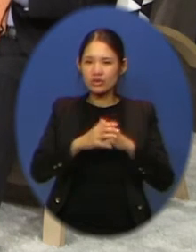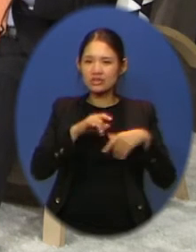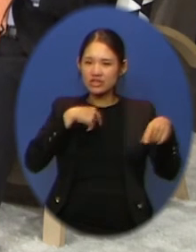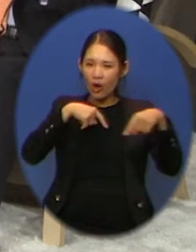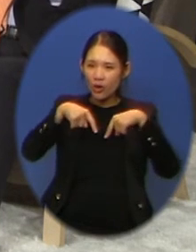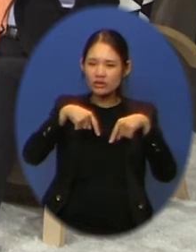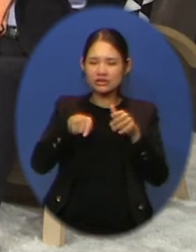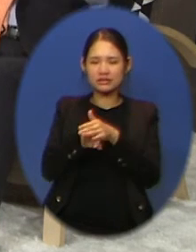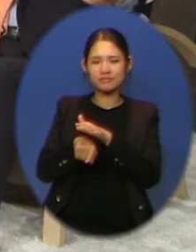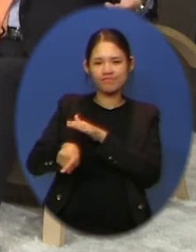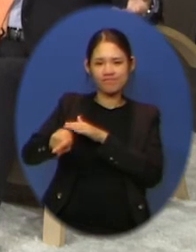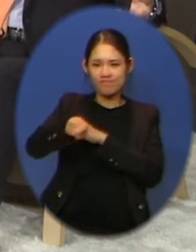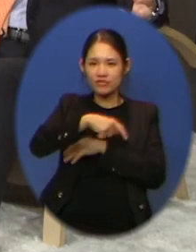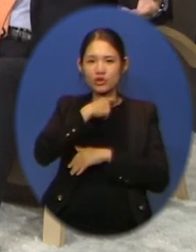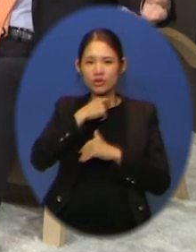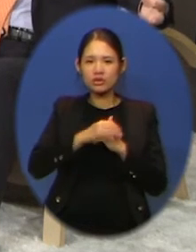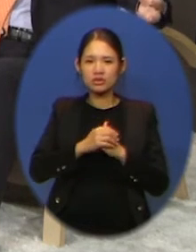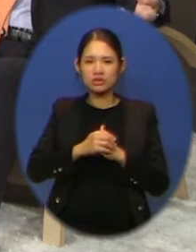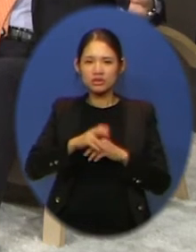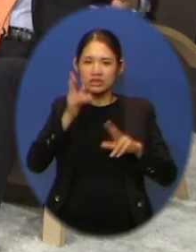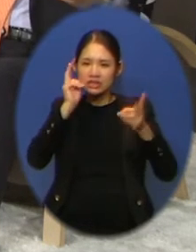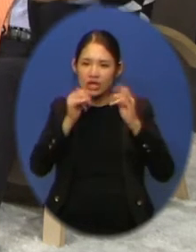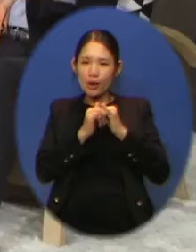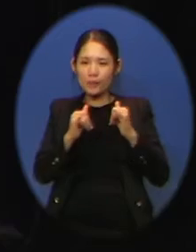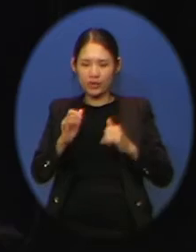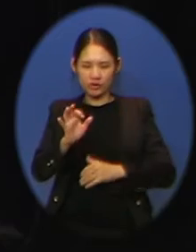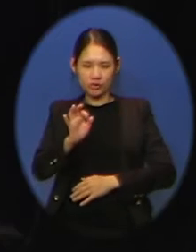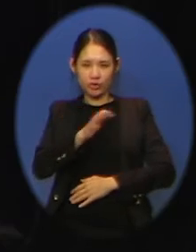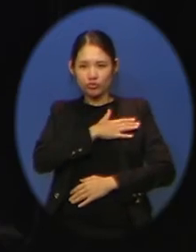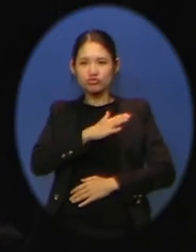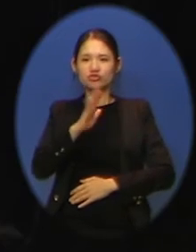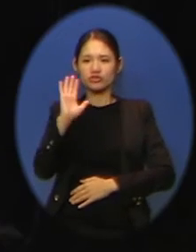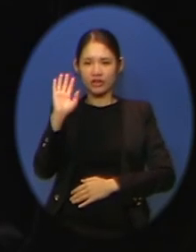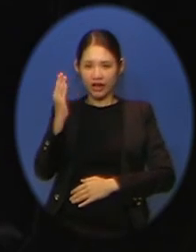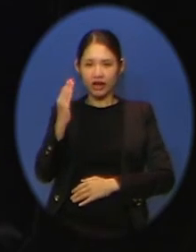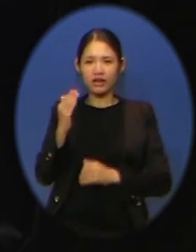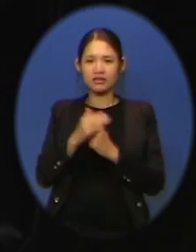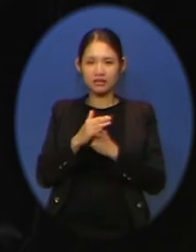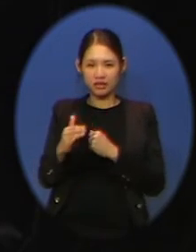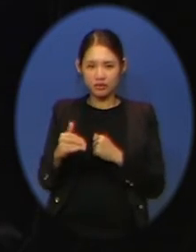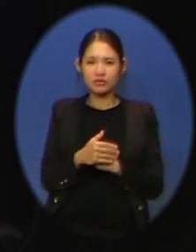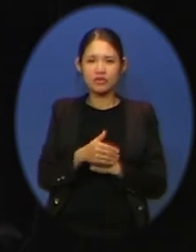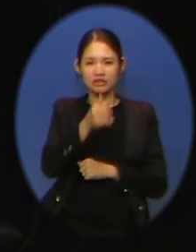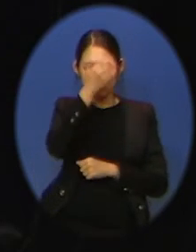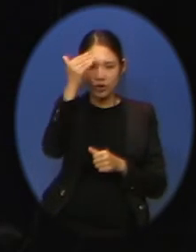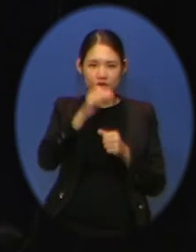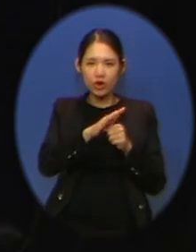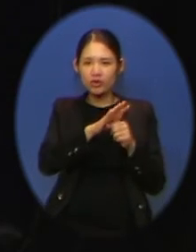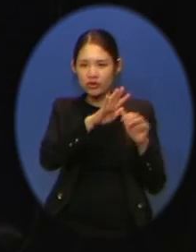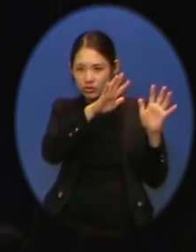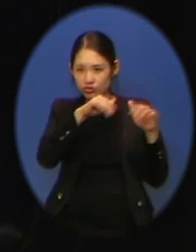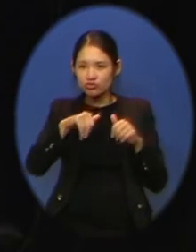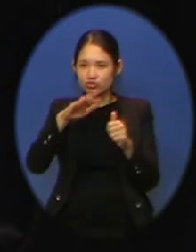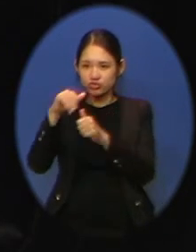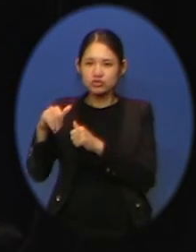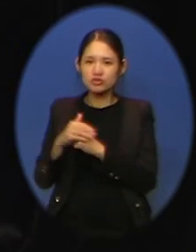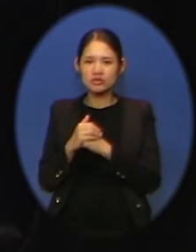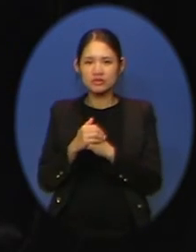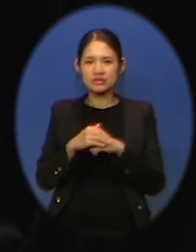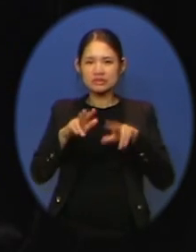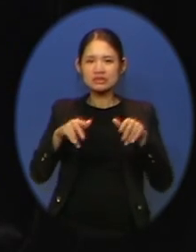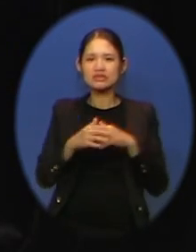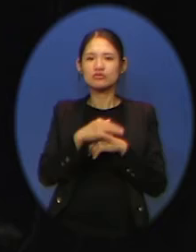선진화시키고 싶어 자기가 이제 기업이니까 그래서 돈이 많았으니까 그래서 이제 그 청년들 이렇게 불러다가 가르쳐서 지금 수상을 두 명